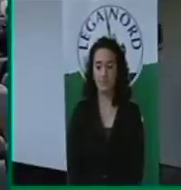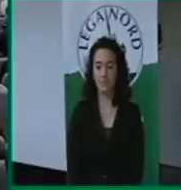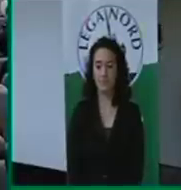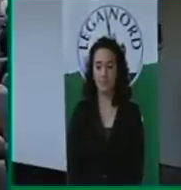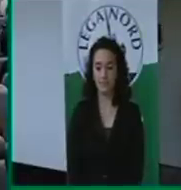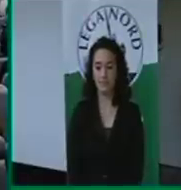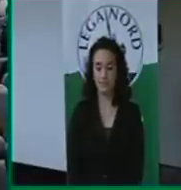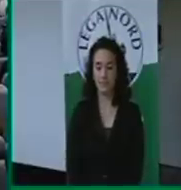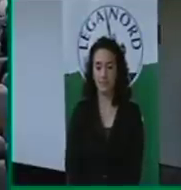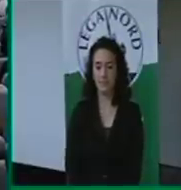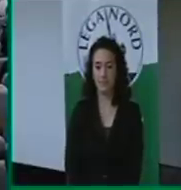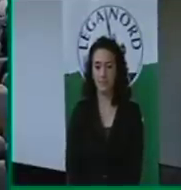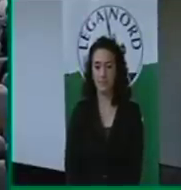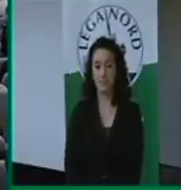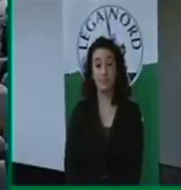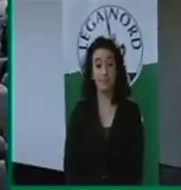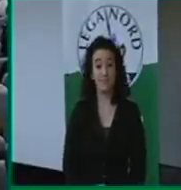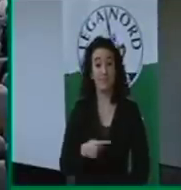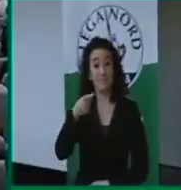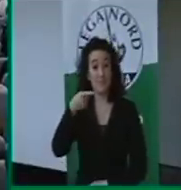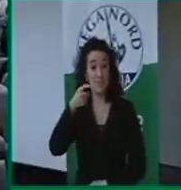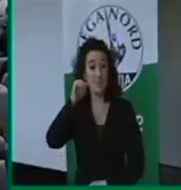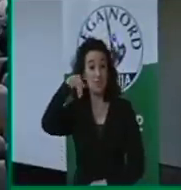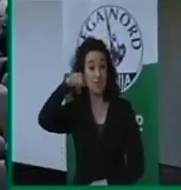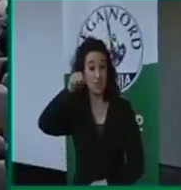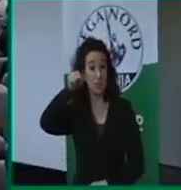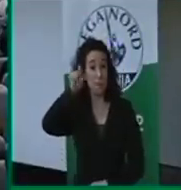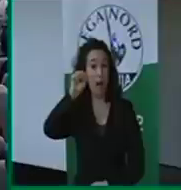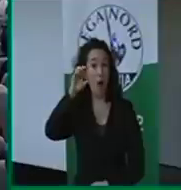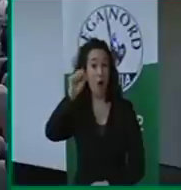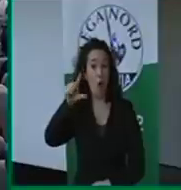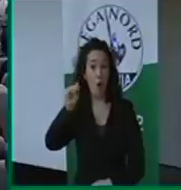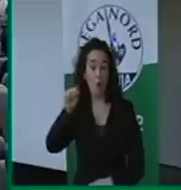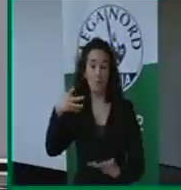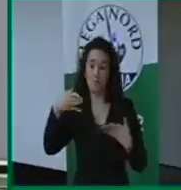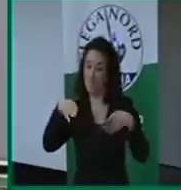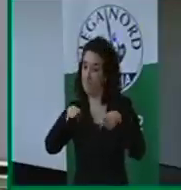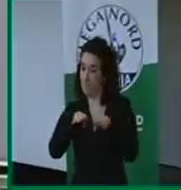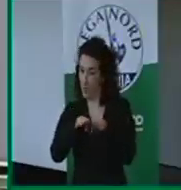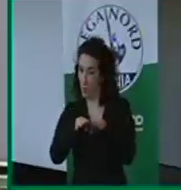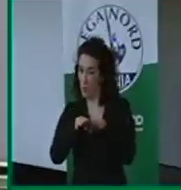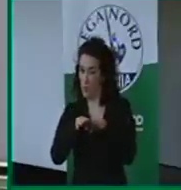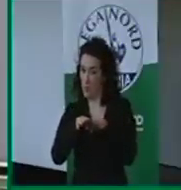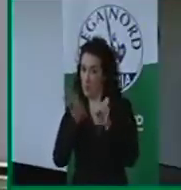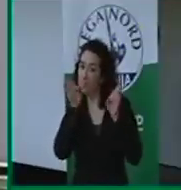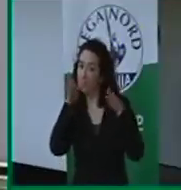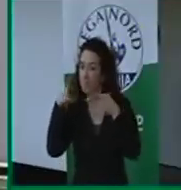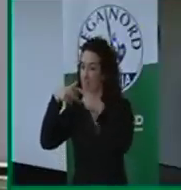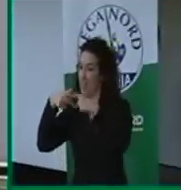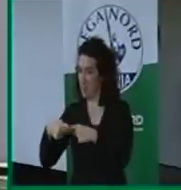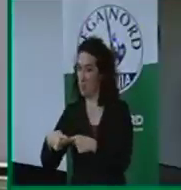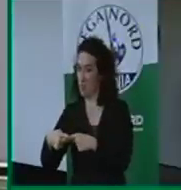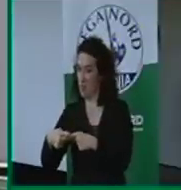grazie con con Giampaolo Pesenti si chiude così la nostra parte dedicata alle